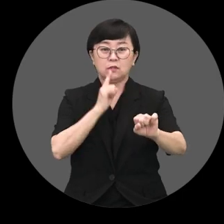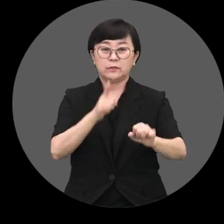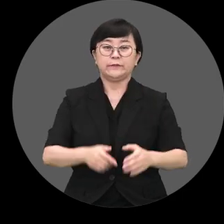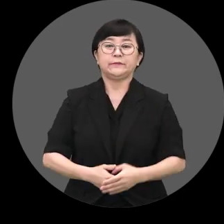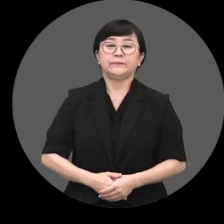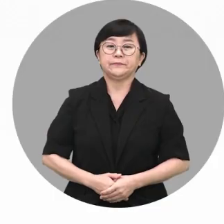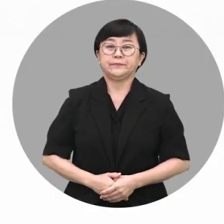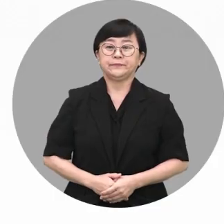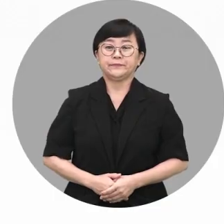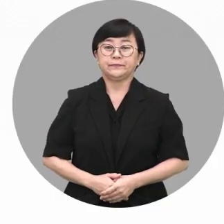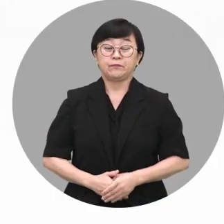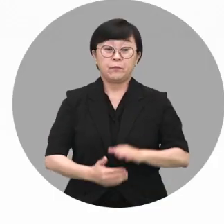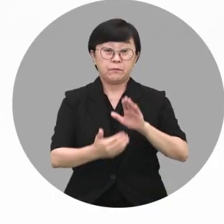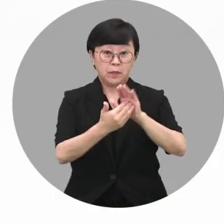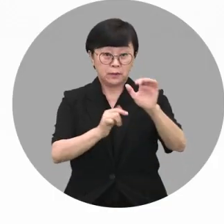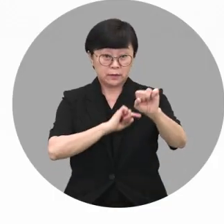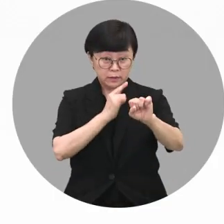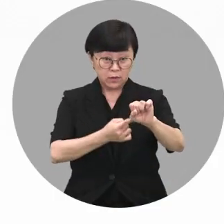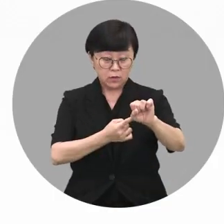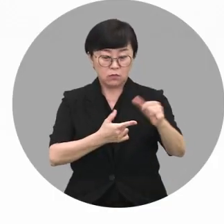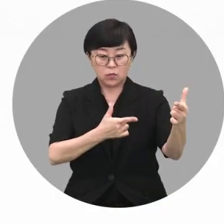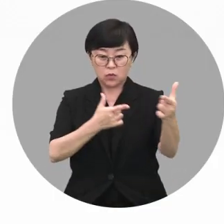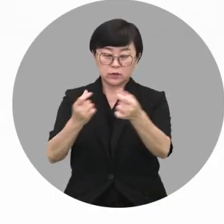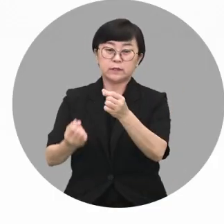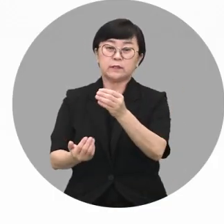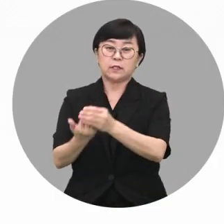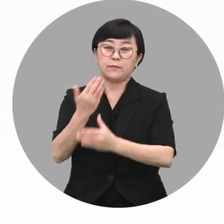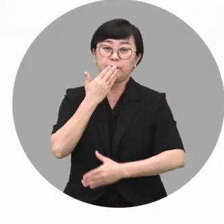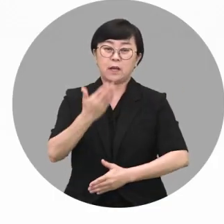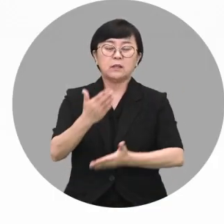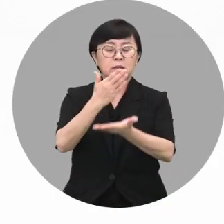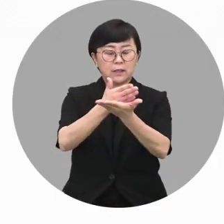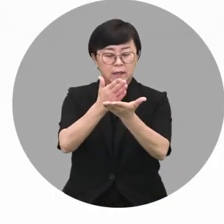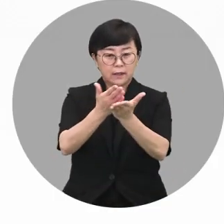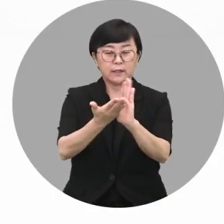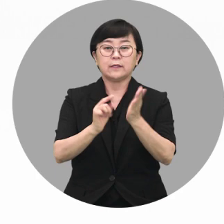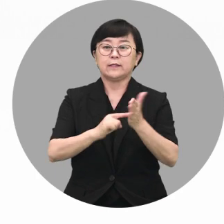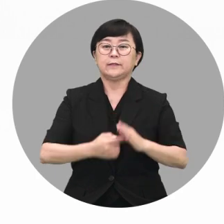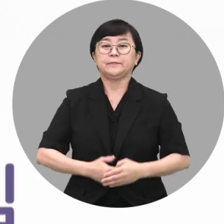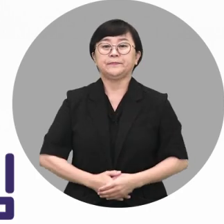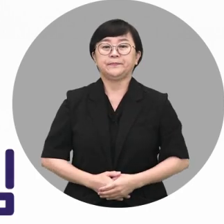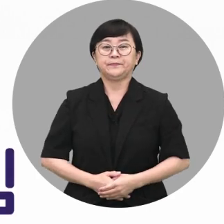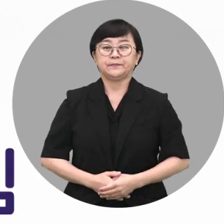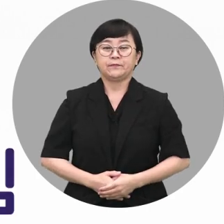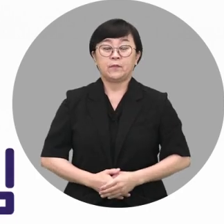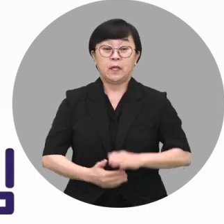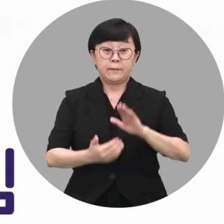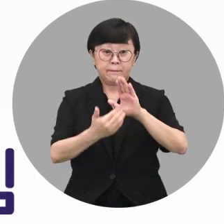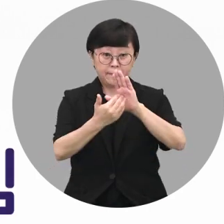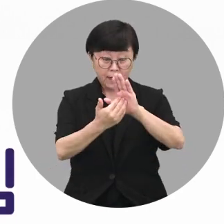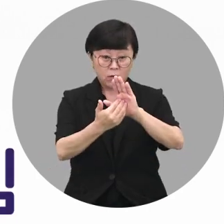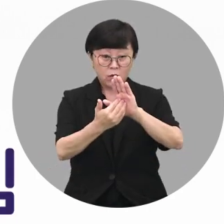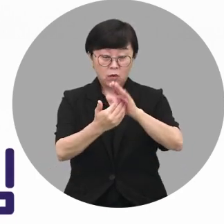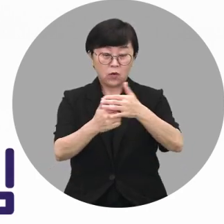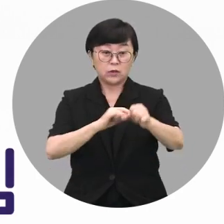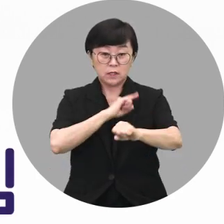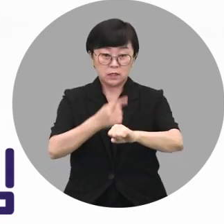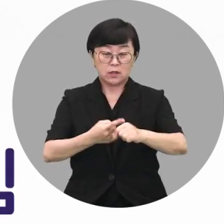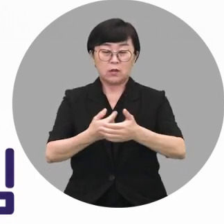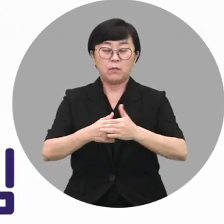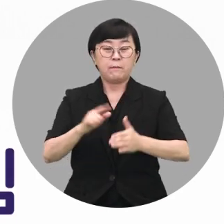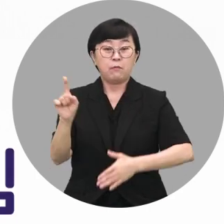합니다. 방어기제는 누구에게나 생길 수 있고 다양하게 작용합니다. 방어기제의 긍정적인